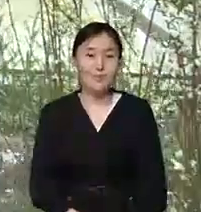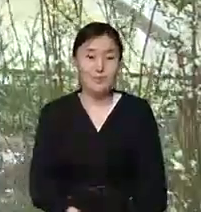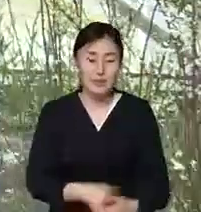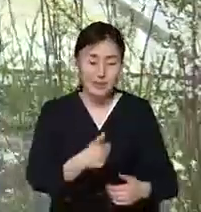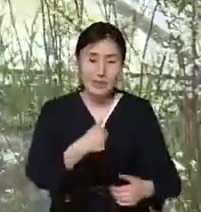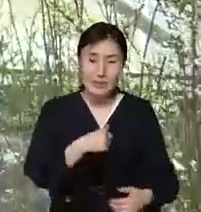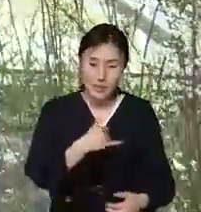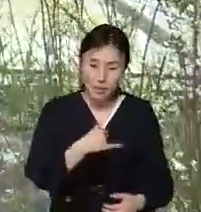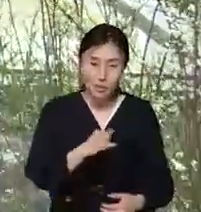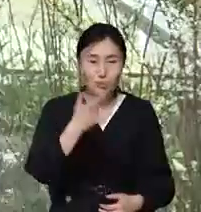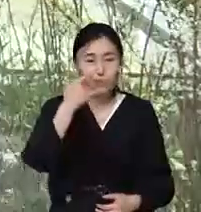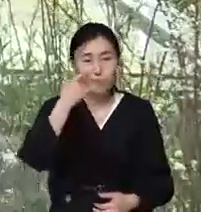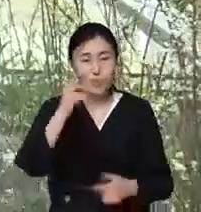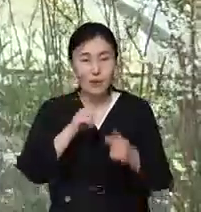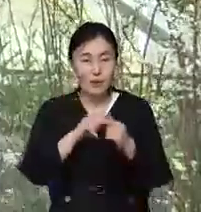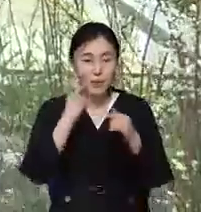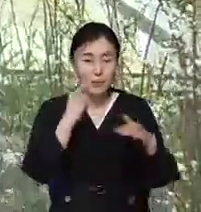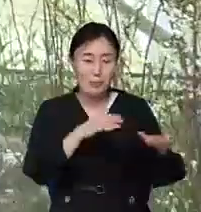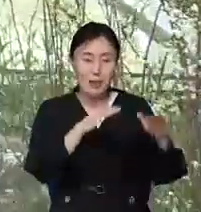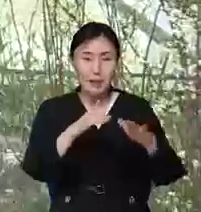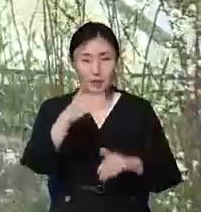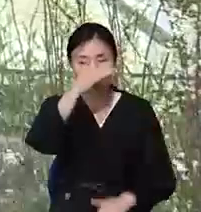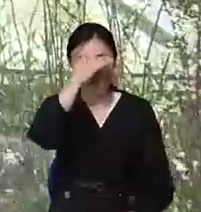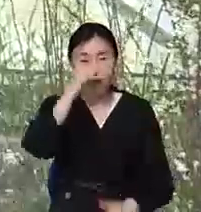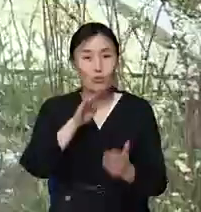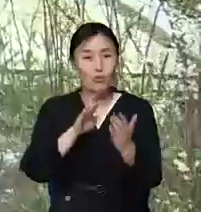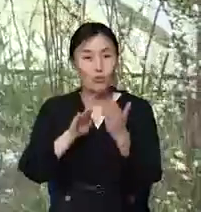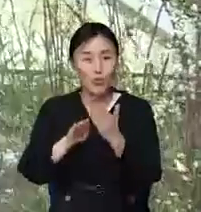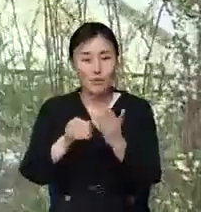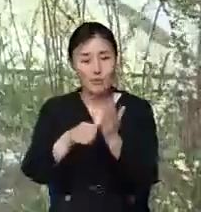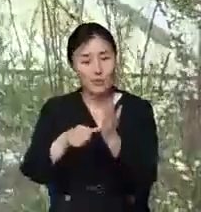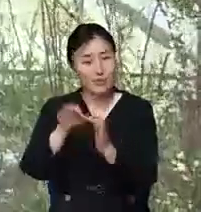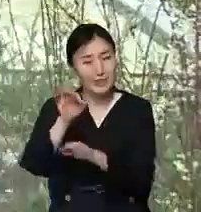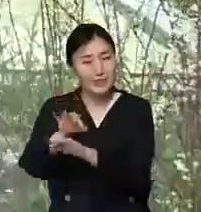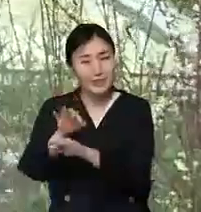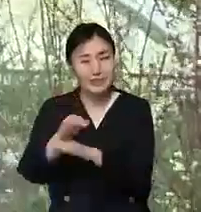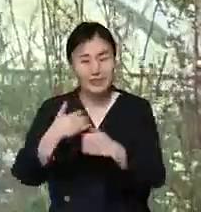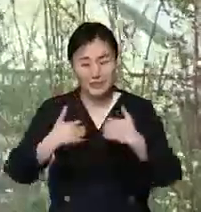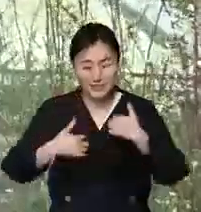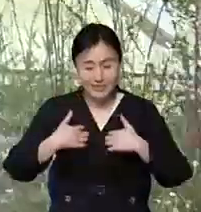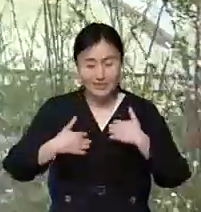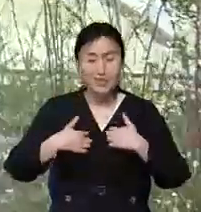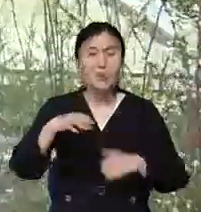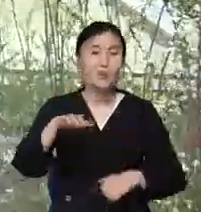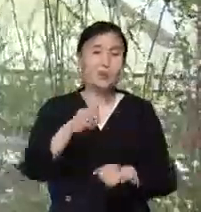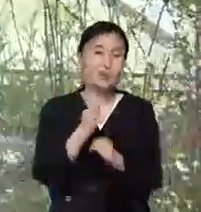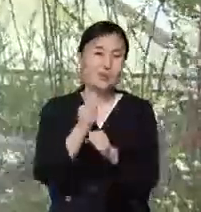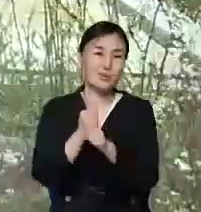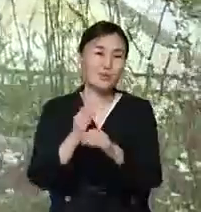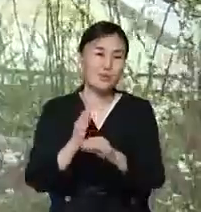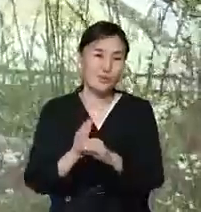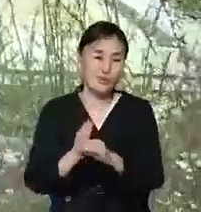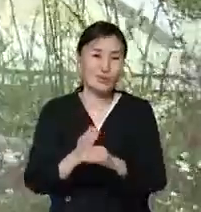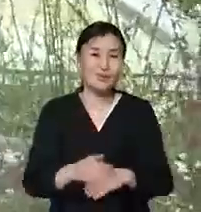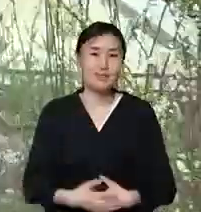해변 정원을 감상하면서 청정 수산물을 구입하는 정겨움이 넘쳐나는 공간을 만들어내고 있습니다. KBC 고익수입니다.